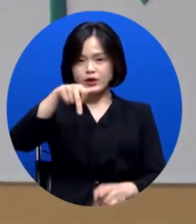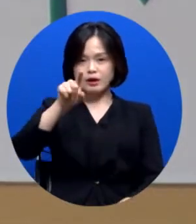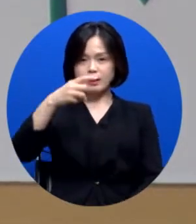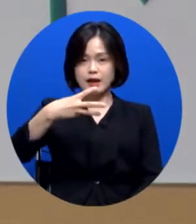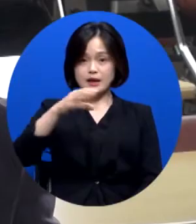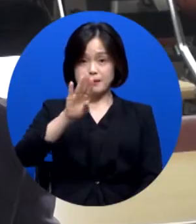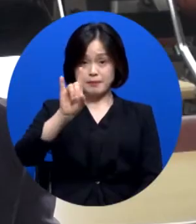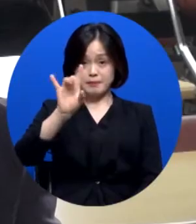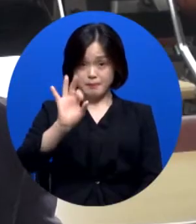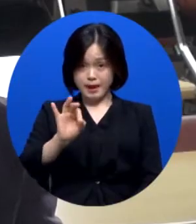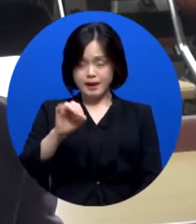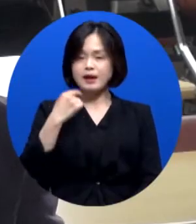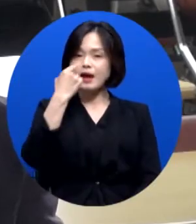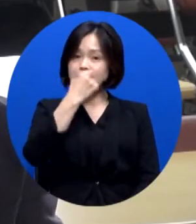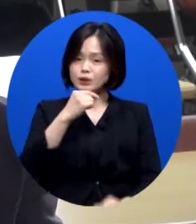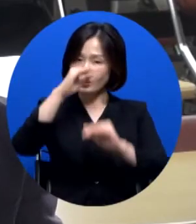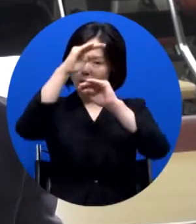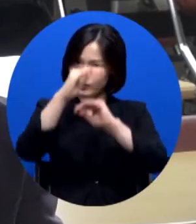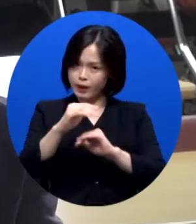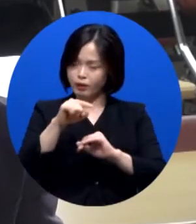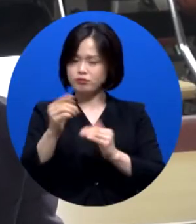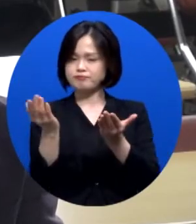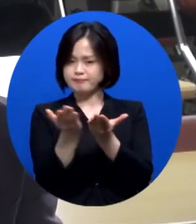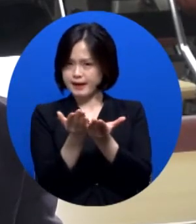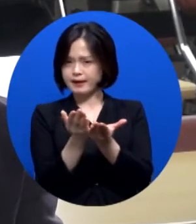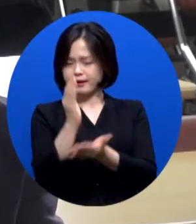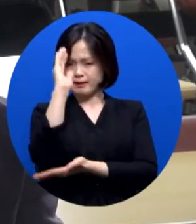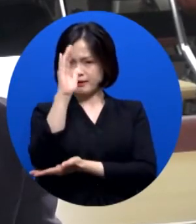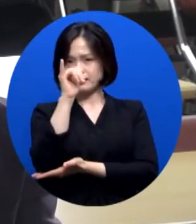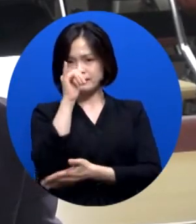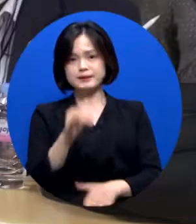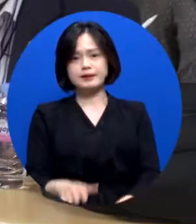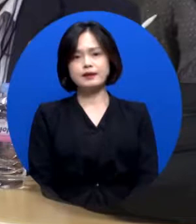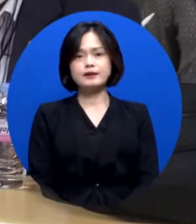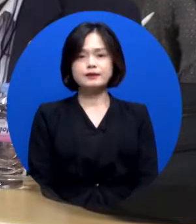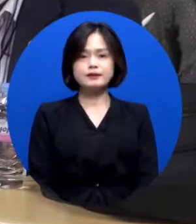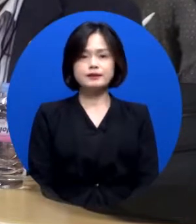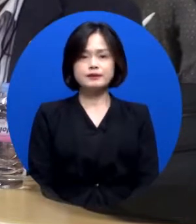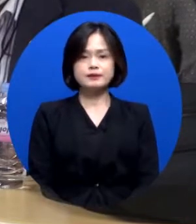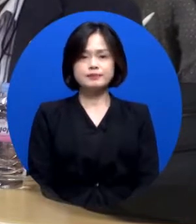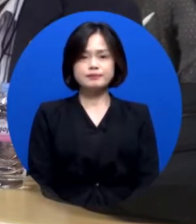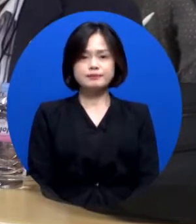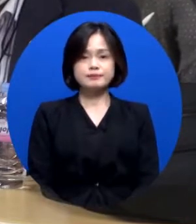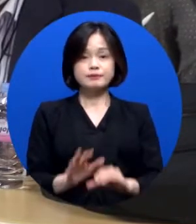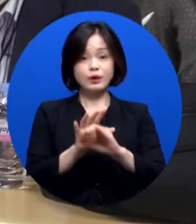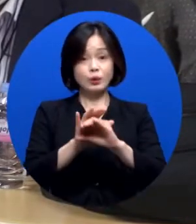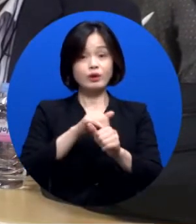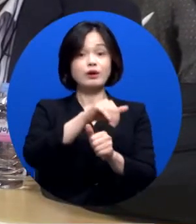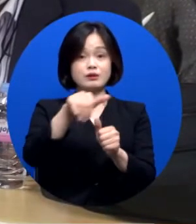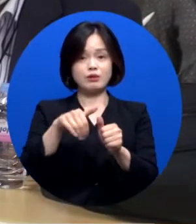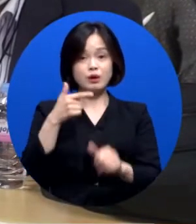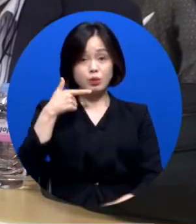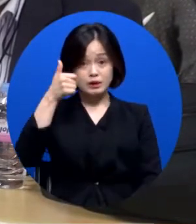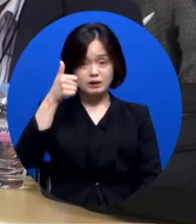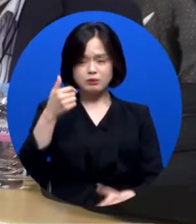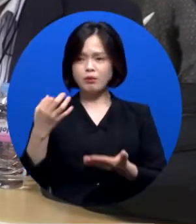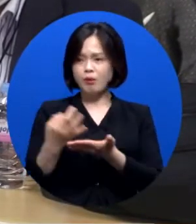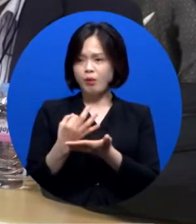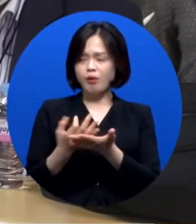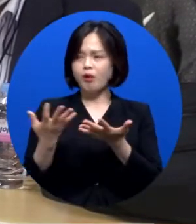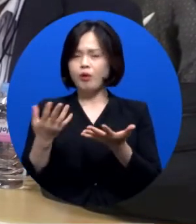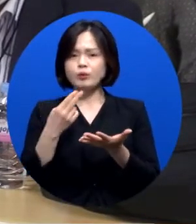만인 사제론과 직업 소명설이 설명됐습니다. 그러면서 코로나19로 목회자들의 생계